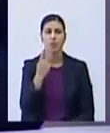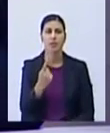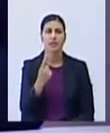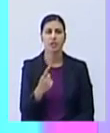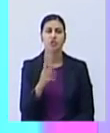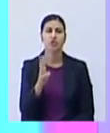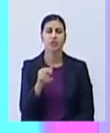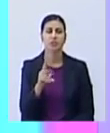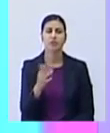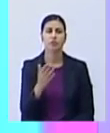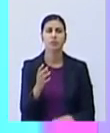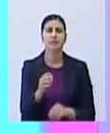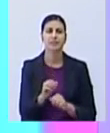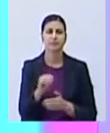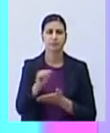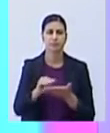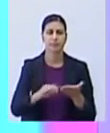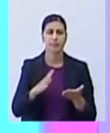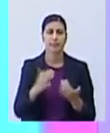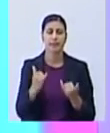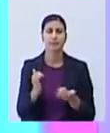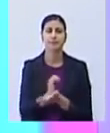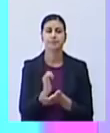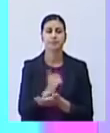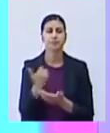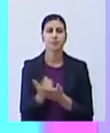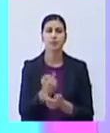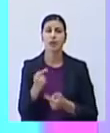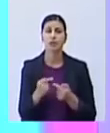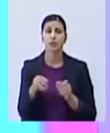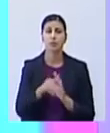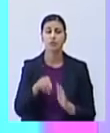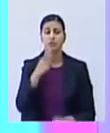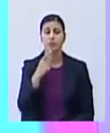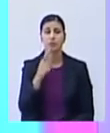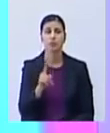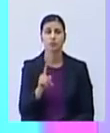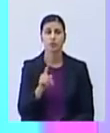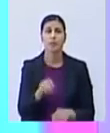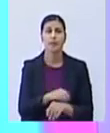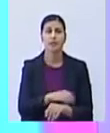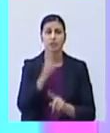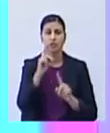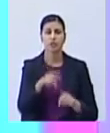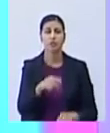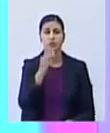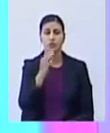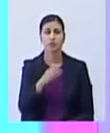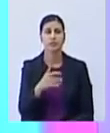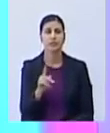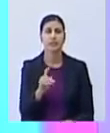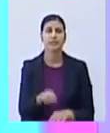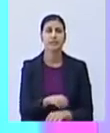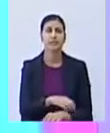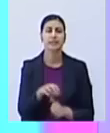სოსო შატბერაშვილს, რომლის სტატიას გამოქვეყნდა დღეს გაზეთ ახალთაობაში და ის ამბობს, რომ პარტია მას შემდეგ დატოვა, რაც პარტიის